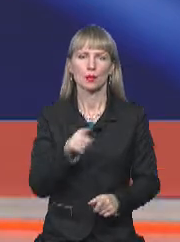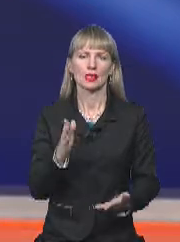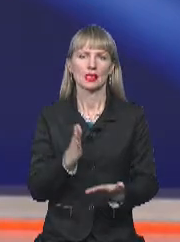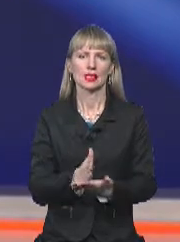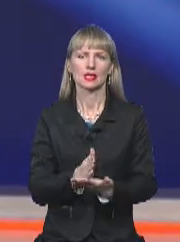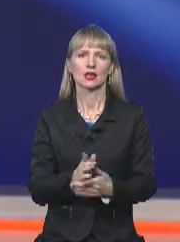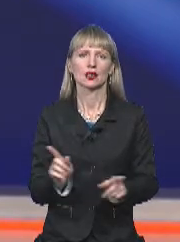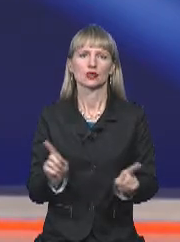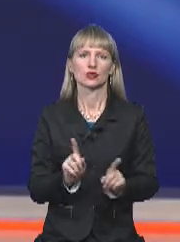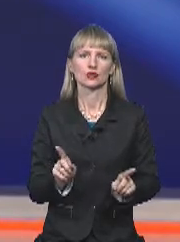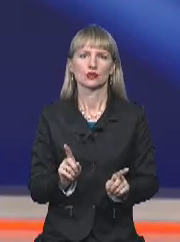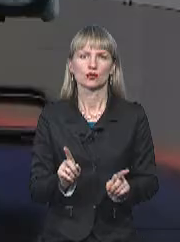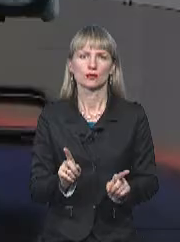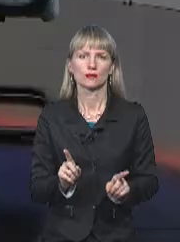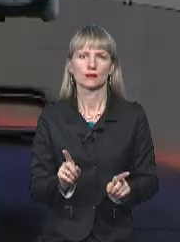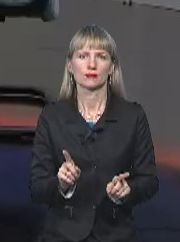що...